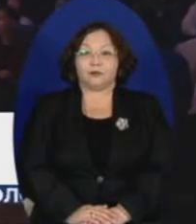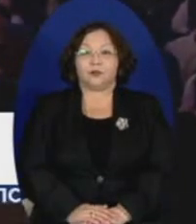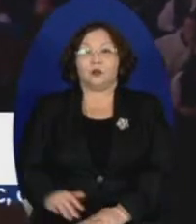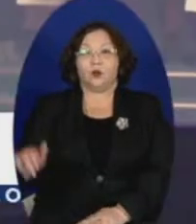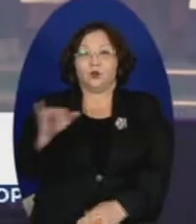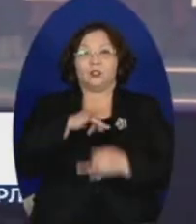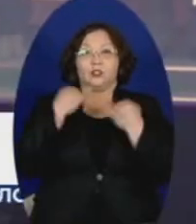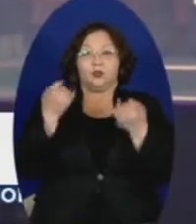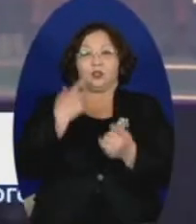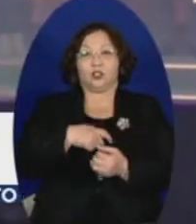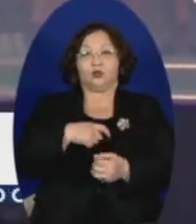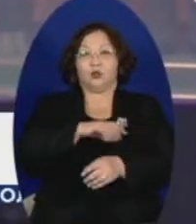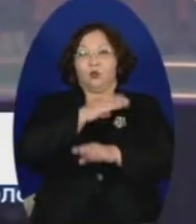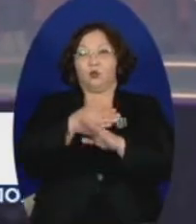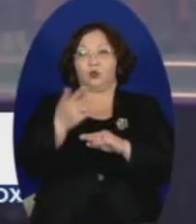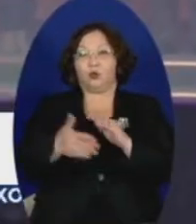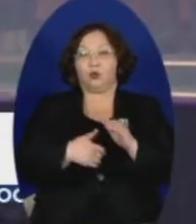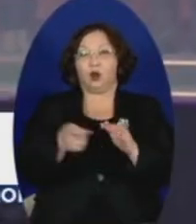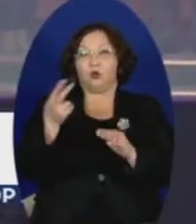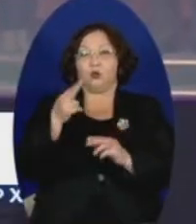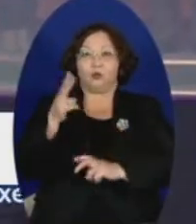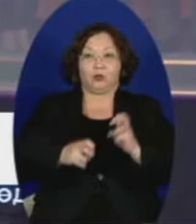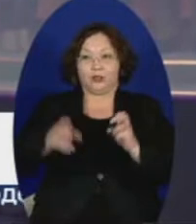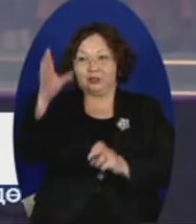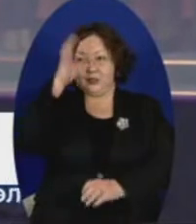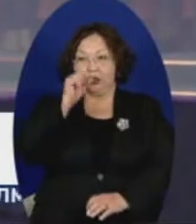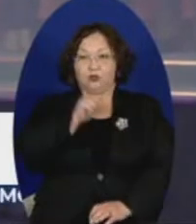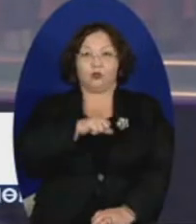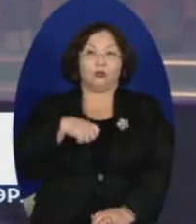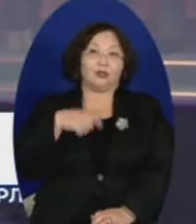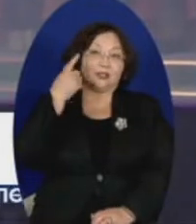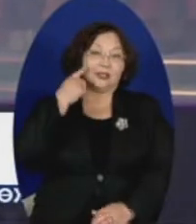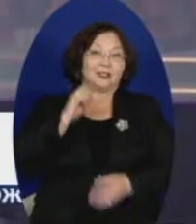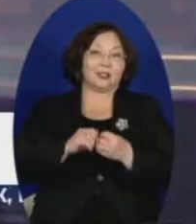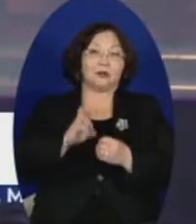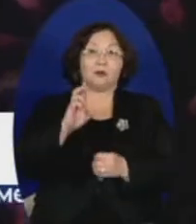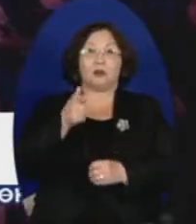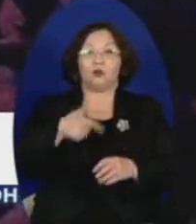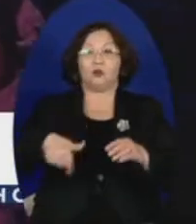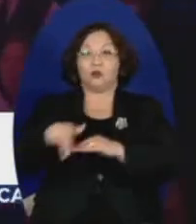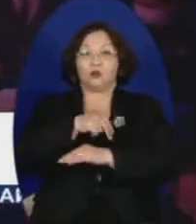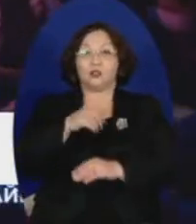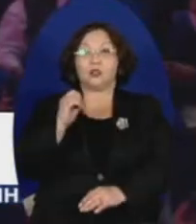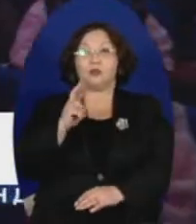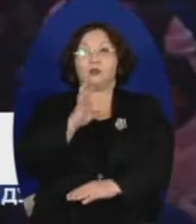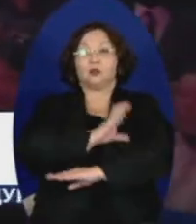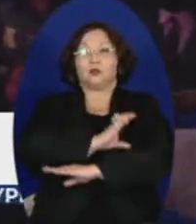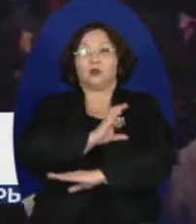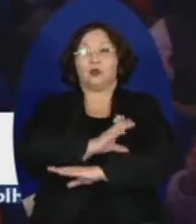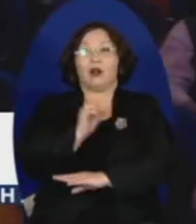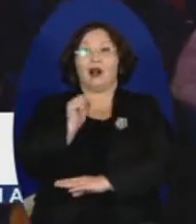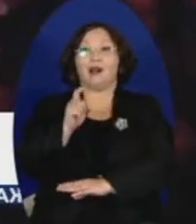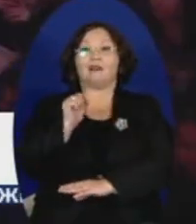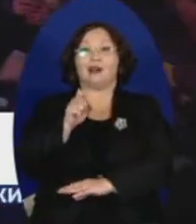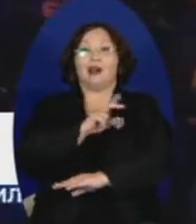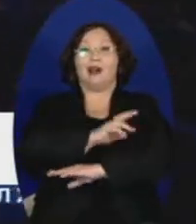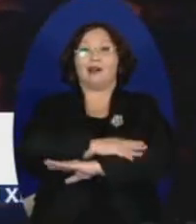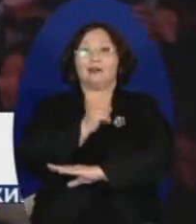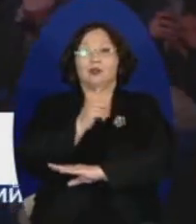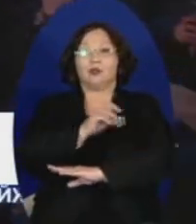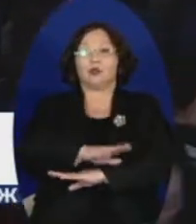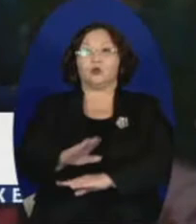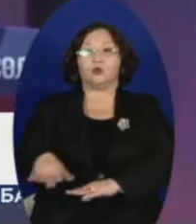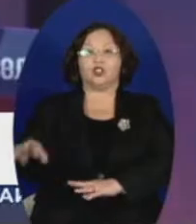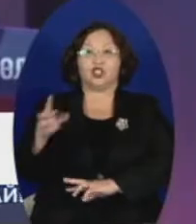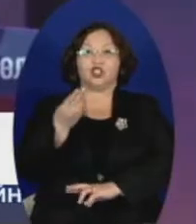Улсын хурлын гишүүн Уул Уурхай хүнд үйлдвэрийн сайд Гам Баатар өөрийн санаачилгаар Баянгол дүүргийн ерөнхий боловсролын сургуулиудын ахлах ангийн сурагчдын дунд